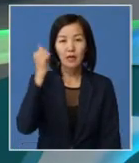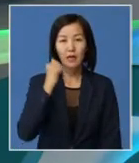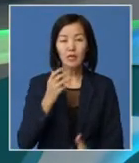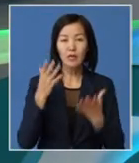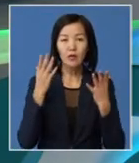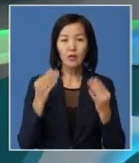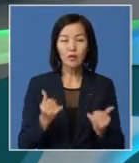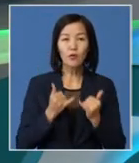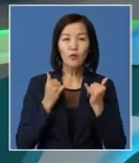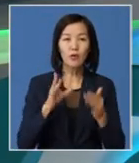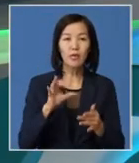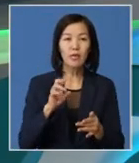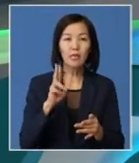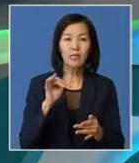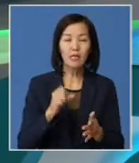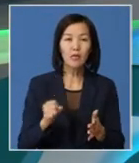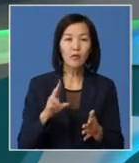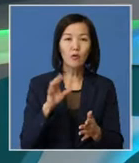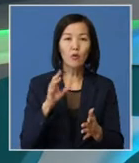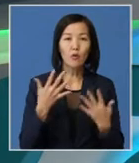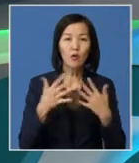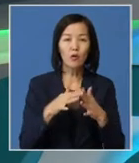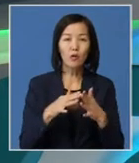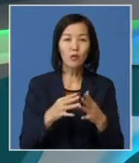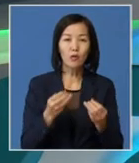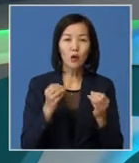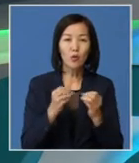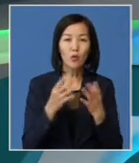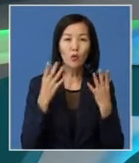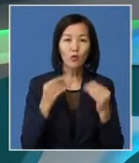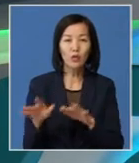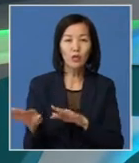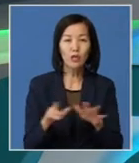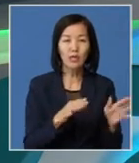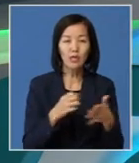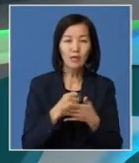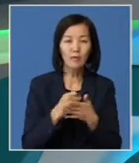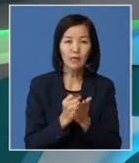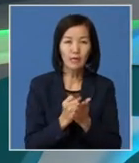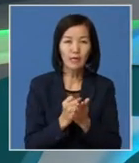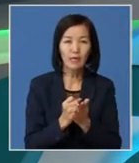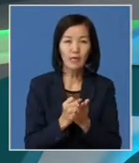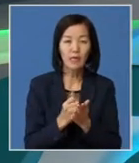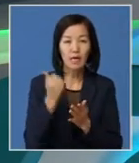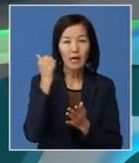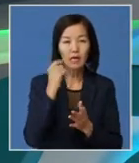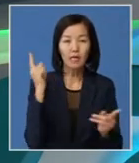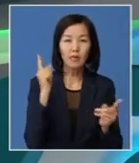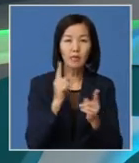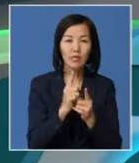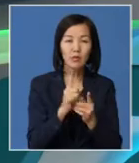Қарттар күніне орай Ескелді ауданы Қоңыр ауылында арнайы 10 күндік шаралар жоспары бекітілген. Соның аясында қазыналы қариялармен